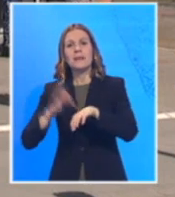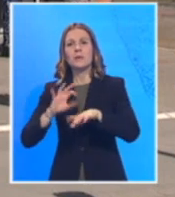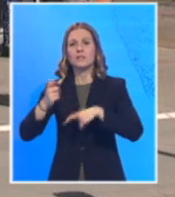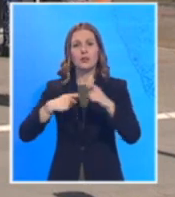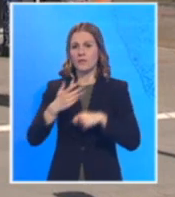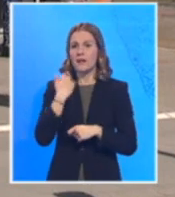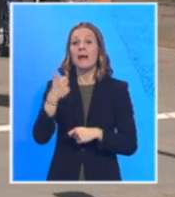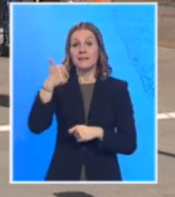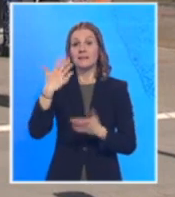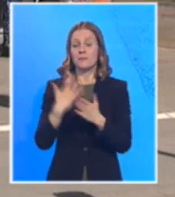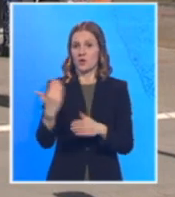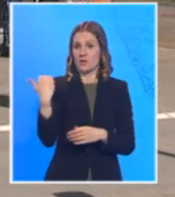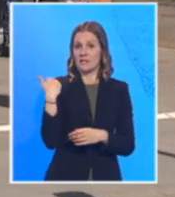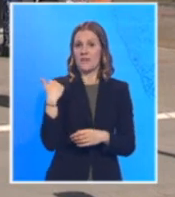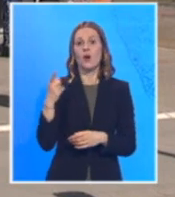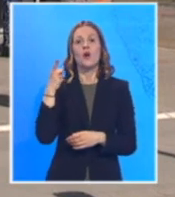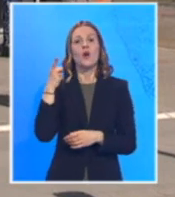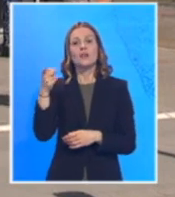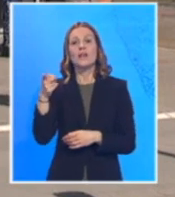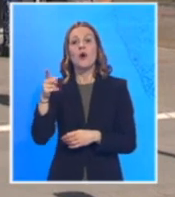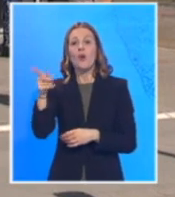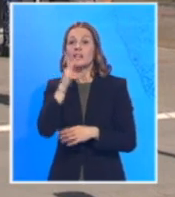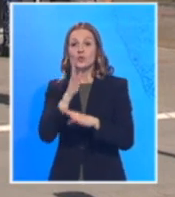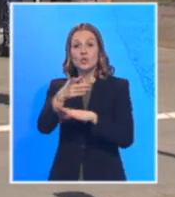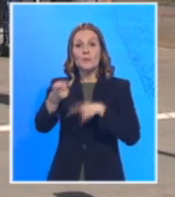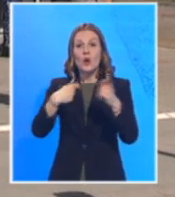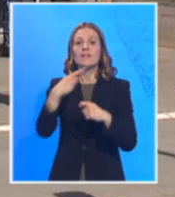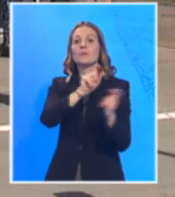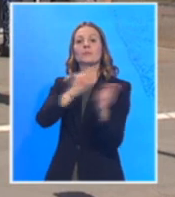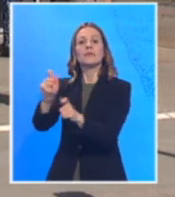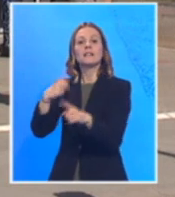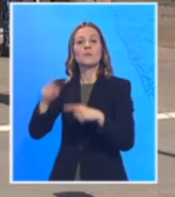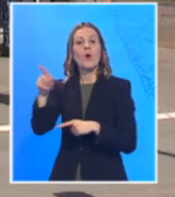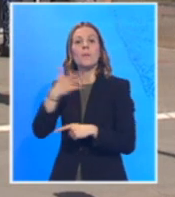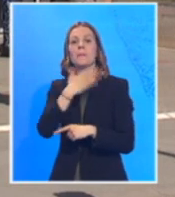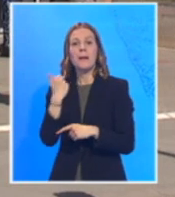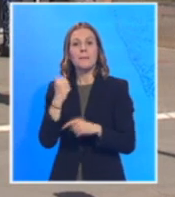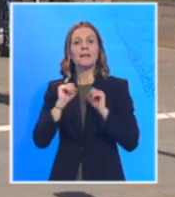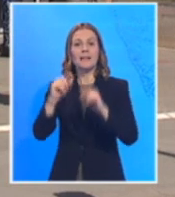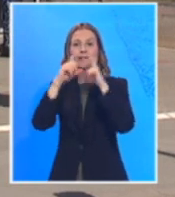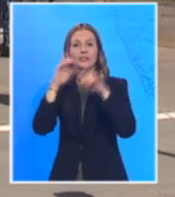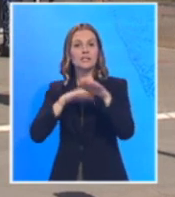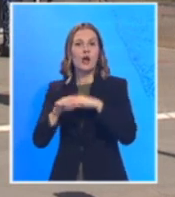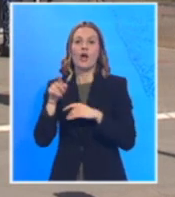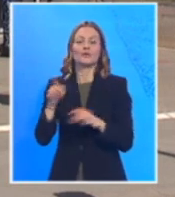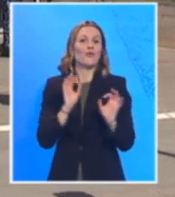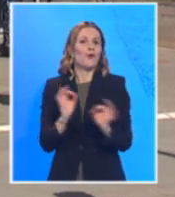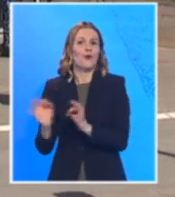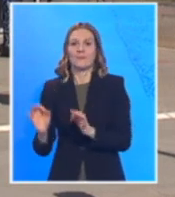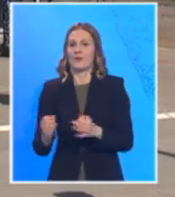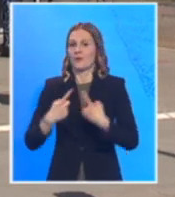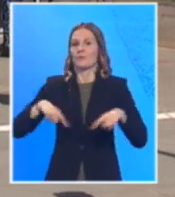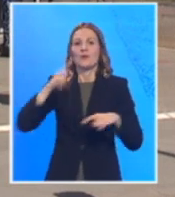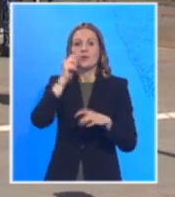se jedan potrošač kojem nije bilo dozvoljeno da uđe bez zaštitne opreme u prodavnicu, što je sasvim razumljivo, svi su mi ljudi, imamo